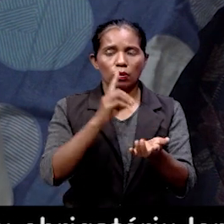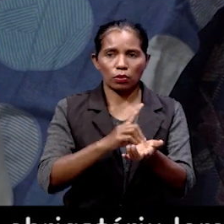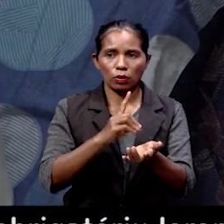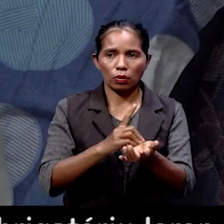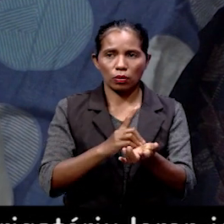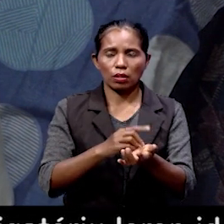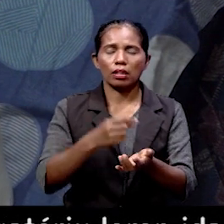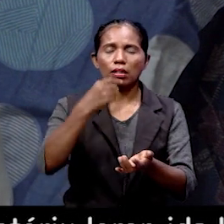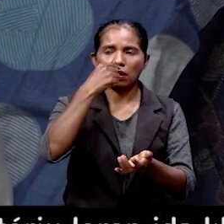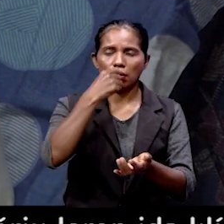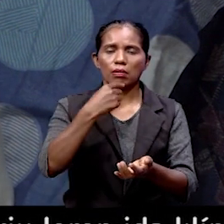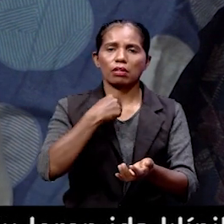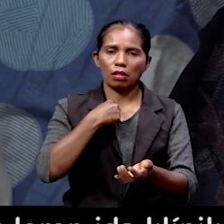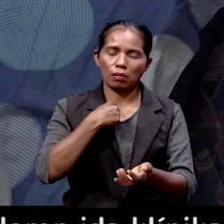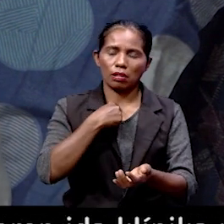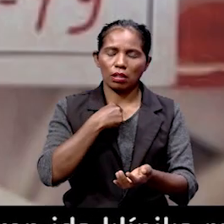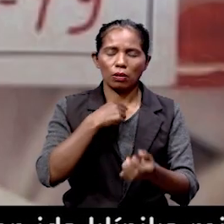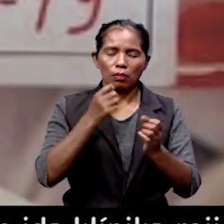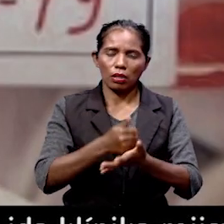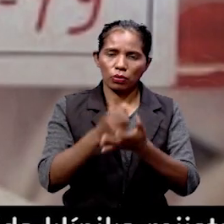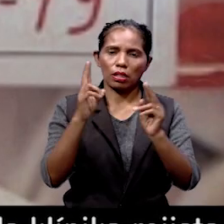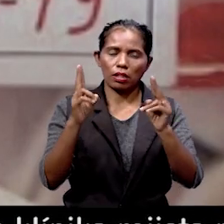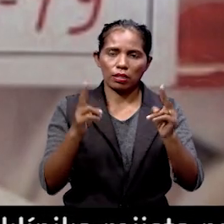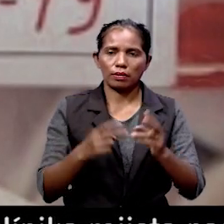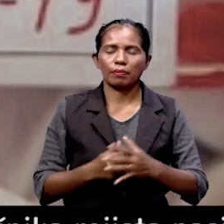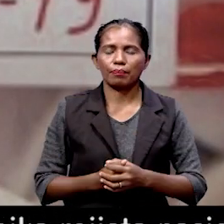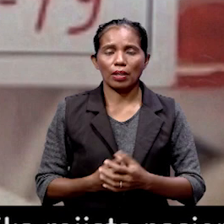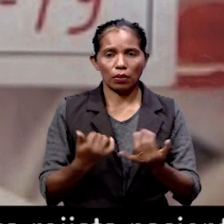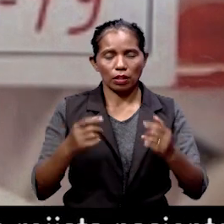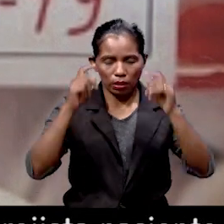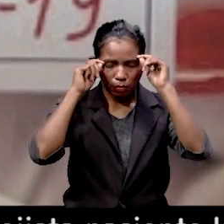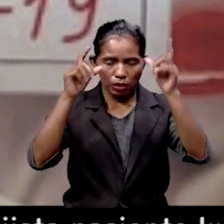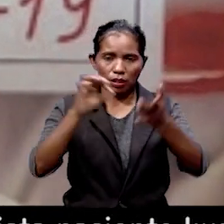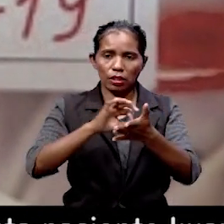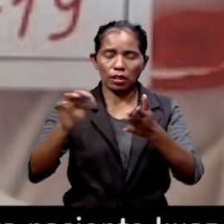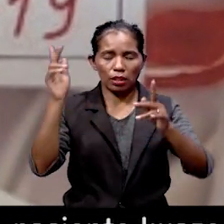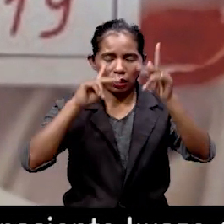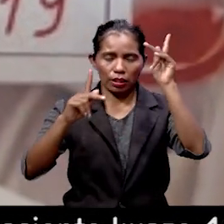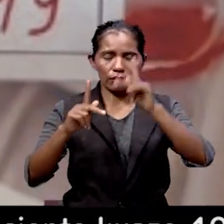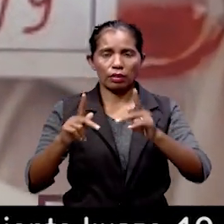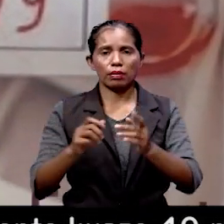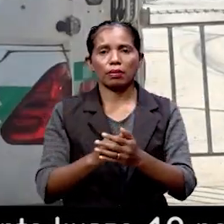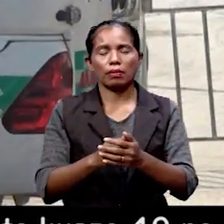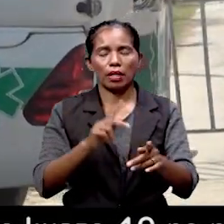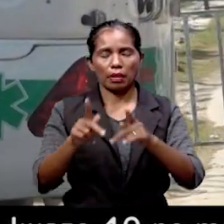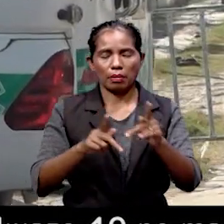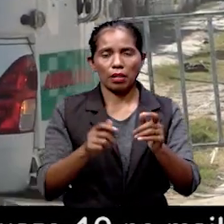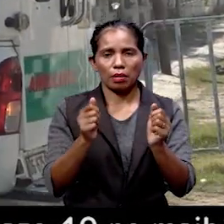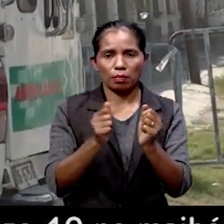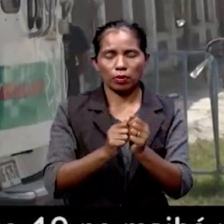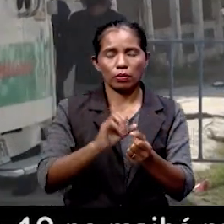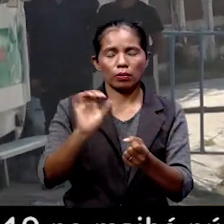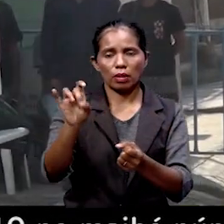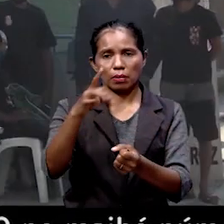nak korang, baru orang resitasau orang narsas ini. Toras ne Timor Leste resiste kasus kumulatif konfirmado rihun sanur resing